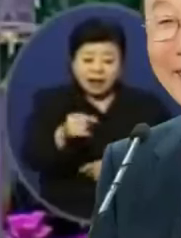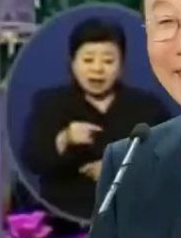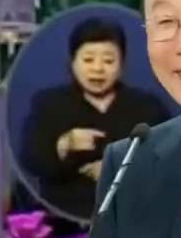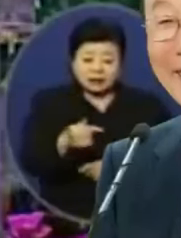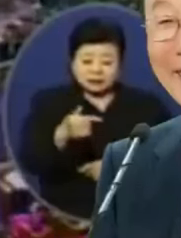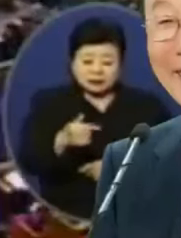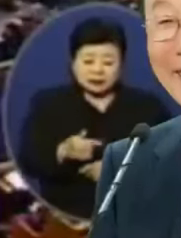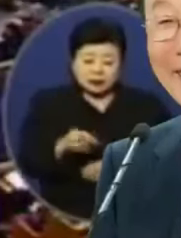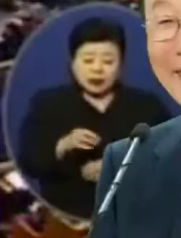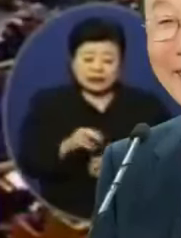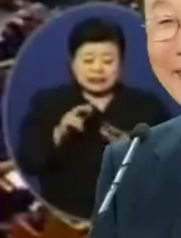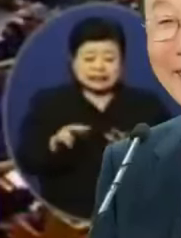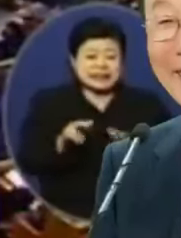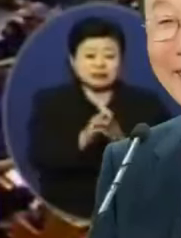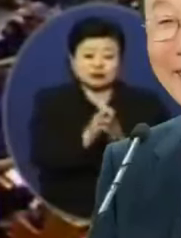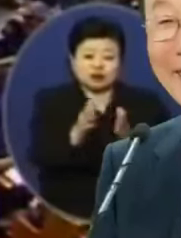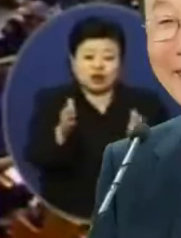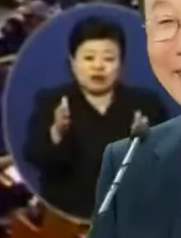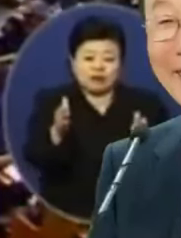이제부터